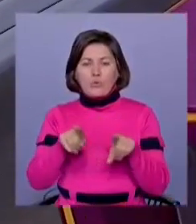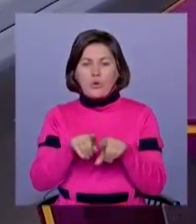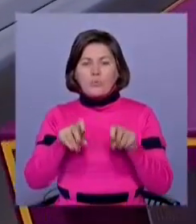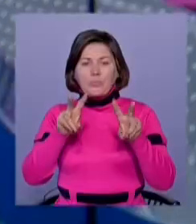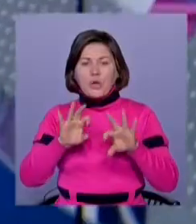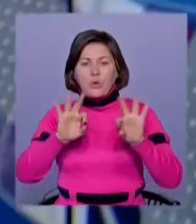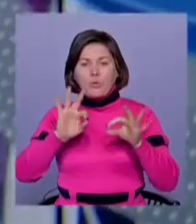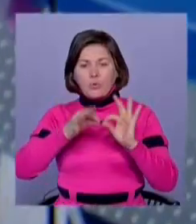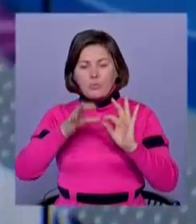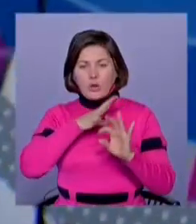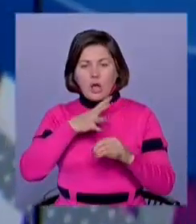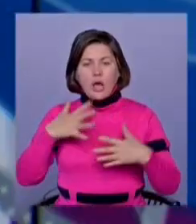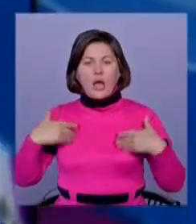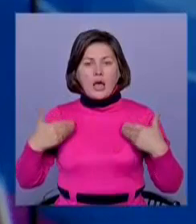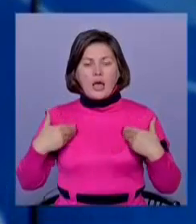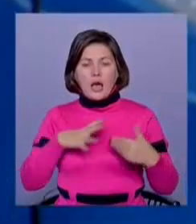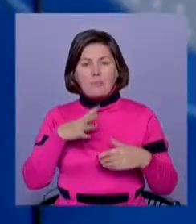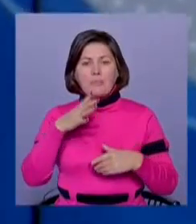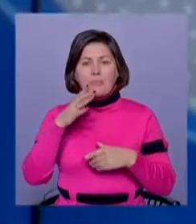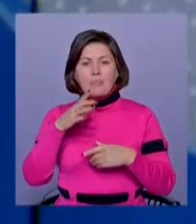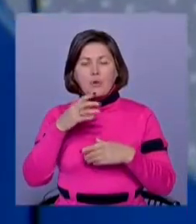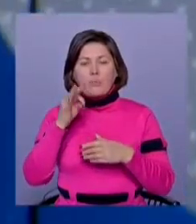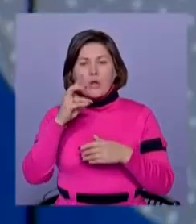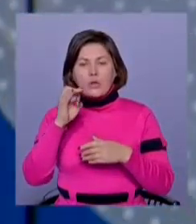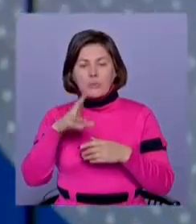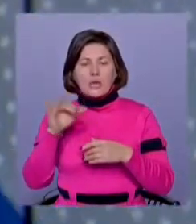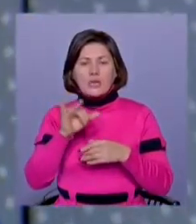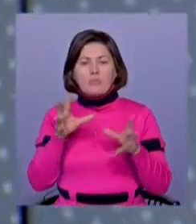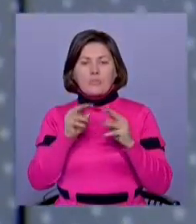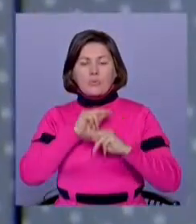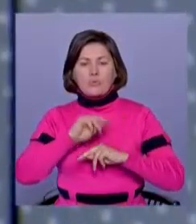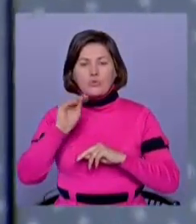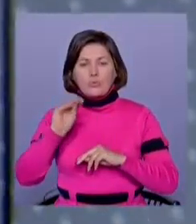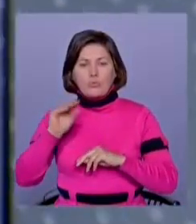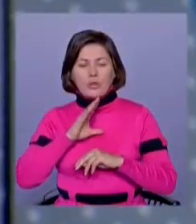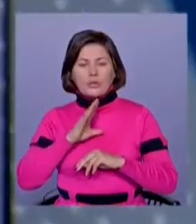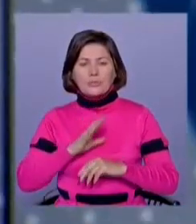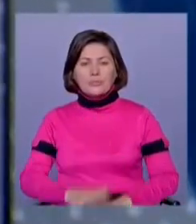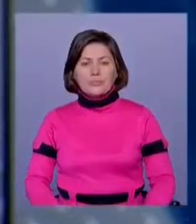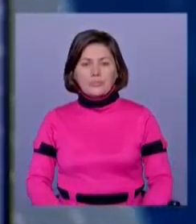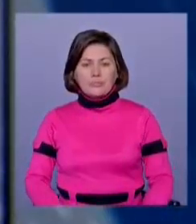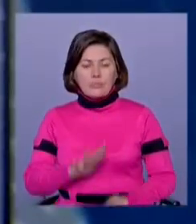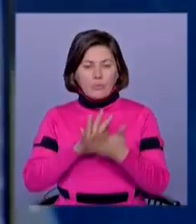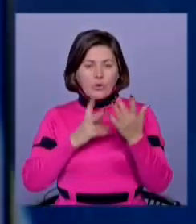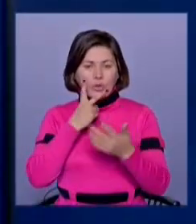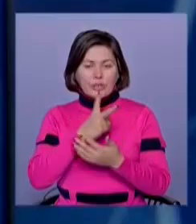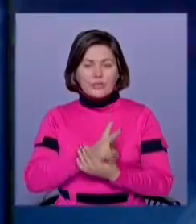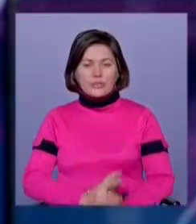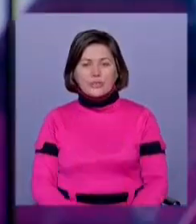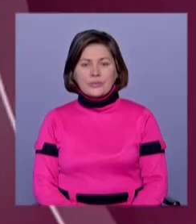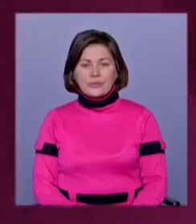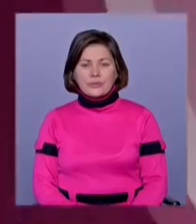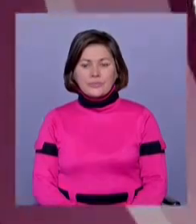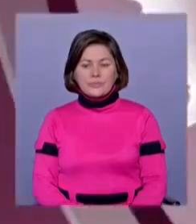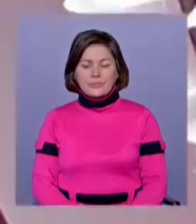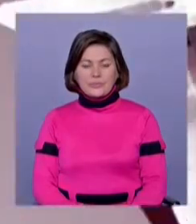соң білесіздер. Ассаламу алейкум. Студияда мен Өмір Әнуарбек және әріптесім Жұмагүл Жолдаспаева. Алда көретіндеріміз.